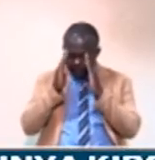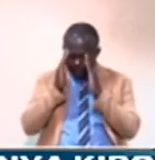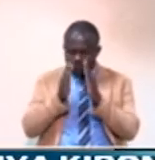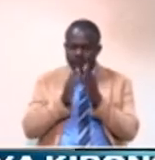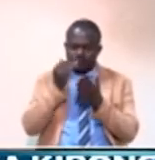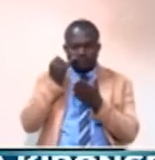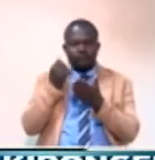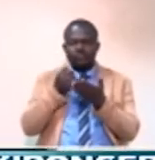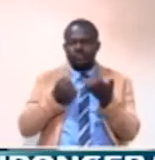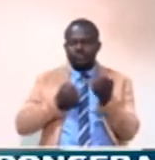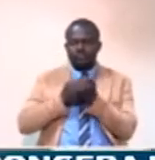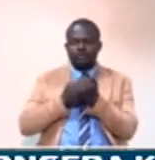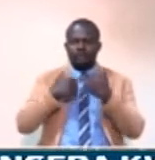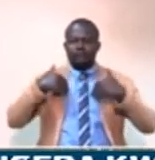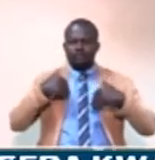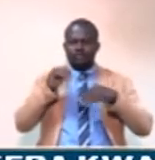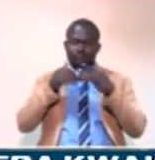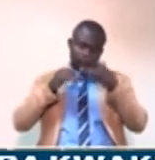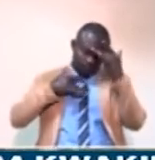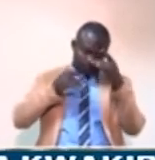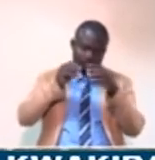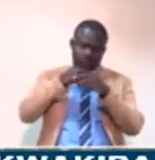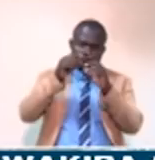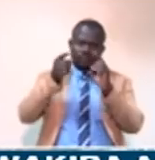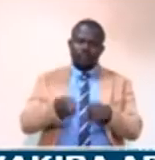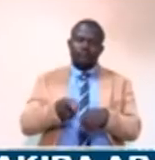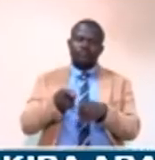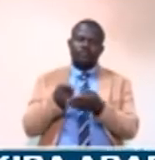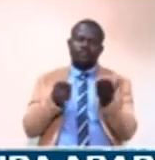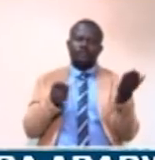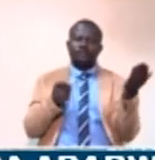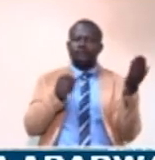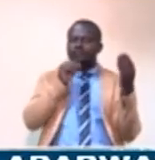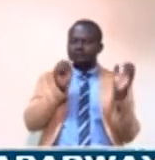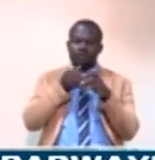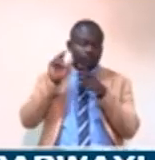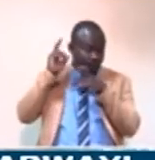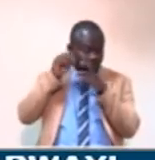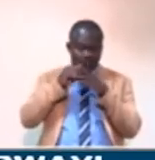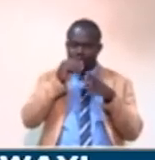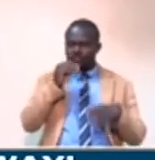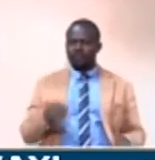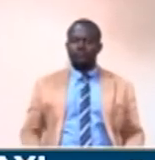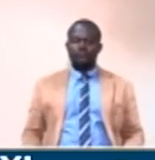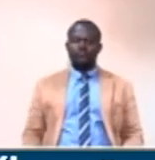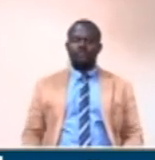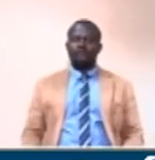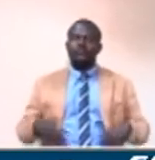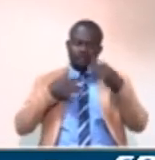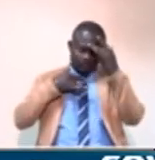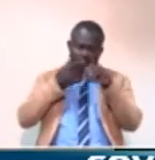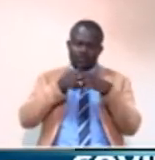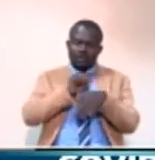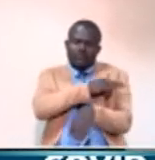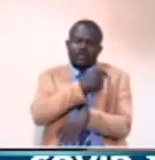barashyashyanira kurokora ubuzima bw'abarwayi babagana, barimo n'uyu hagejejwe n'imbangukiragutabara atakibasha kumva no kuvuga. Ni umurwayi uturutse mu bitaro